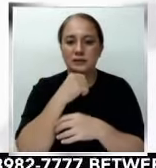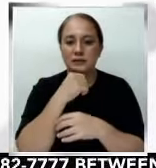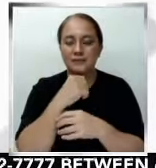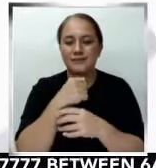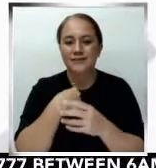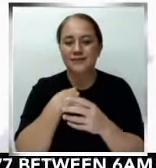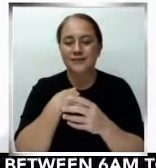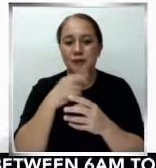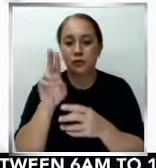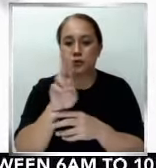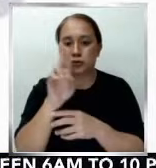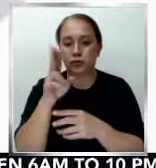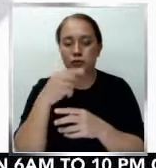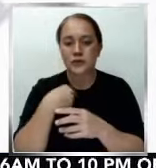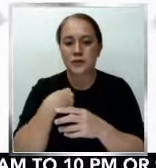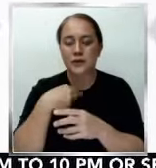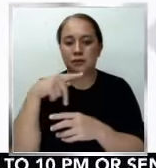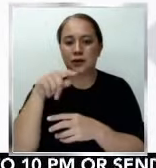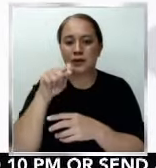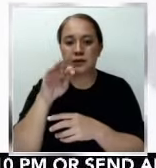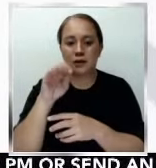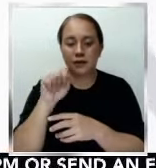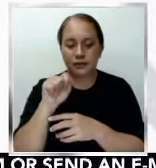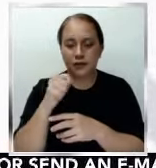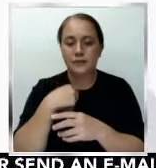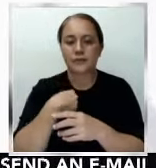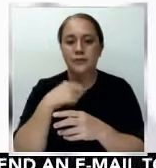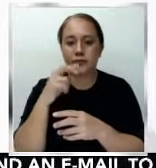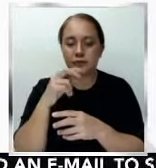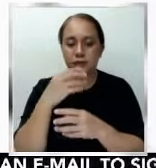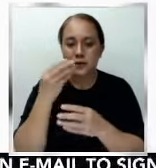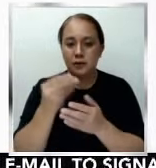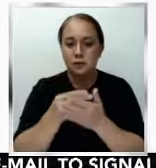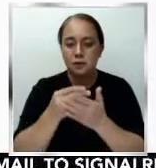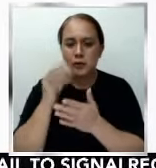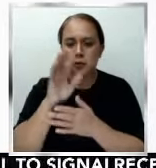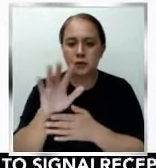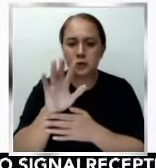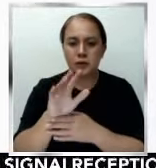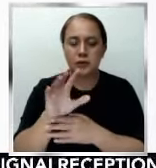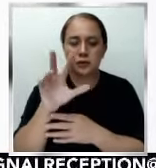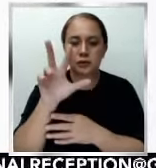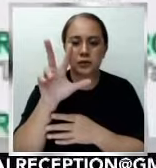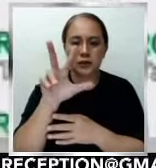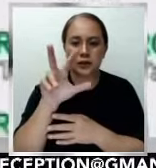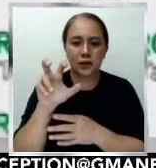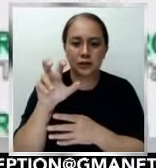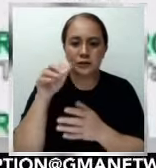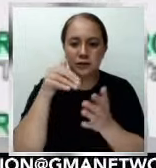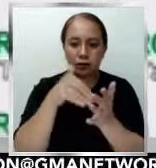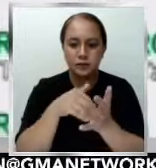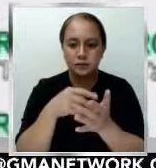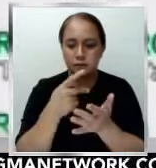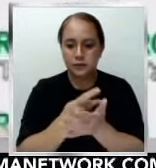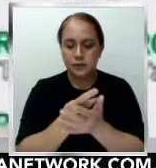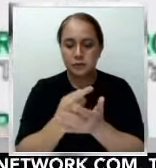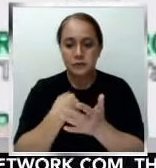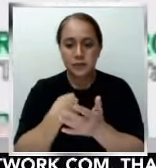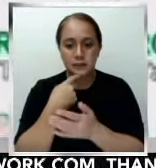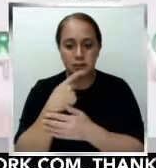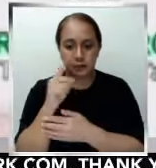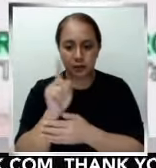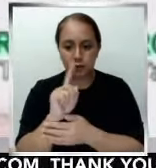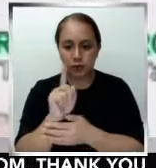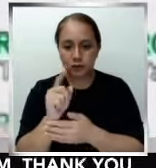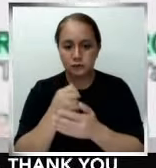sa pondo ng Patafa. Naaabot ng 6,000 euros o nasa higit 300,000 piso. What I'm saying is, we